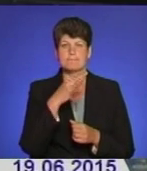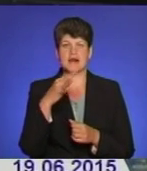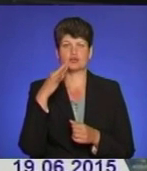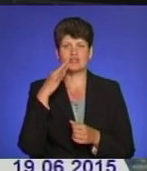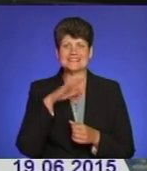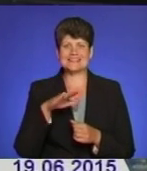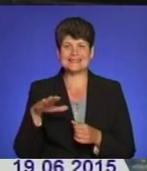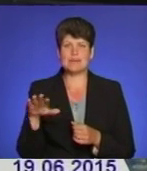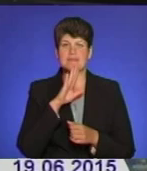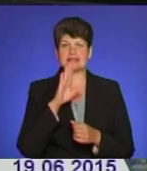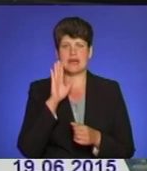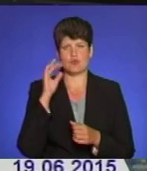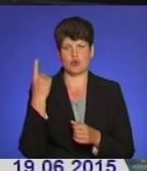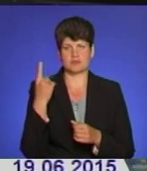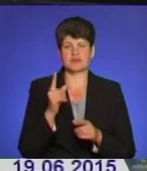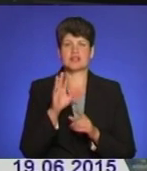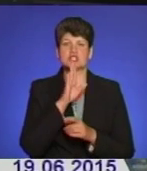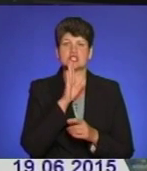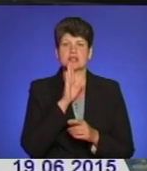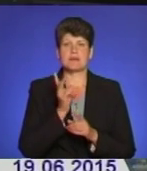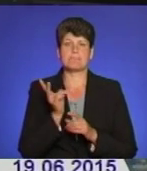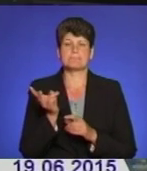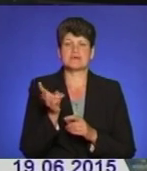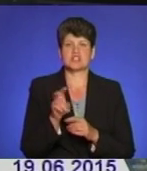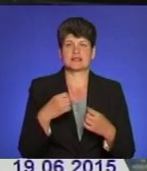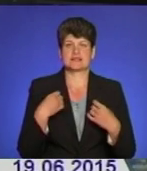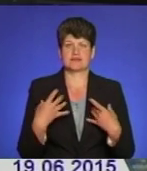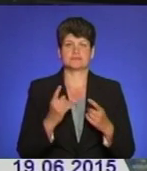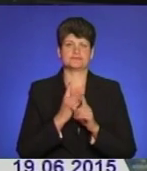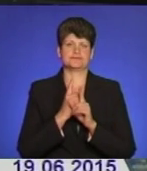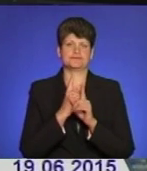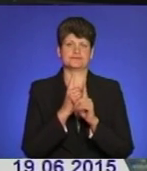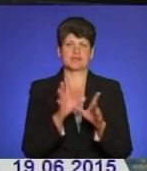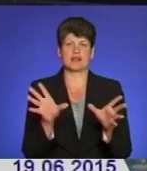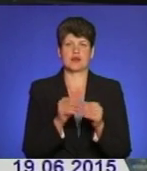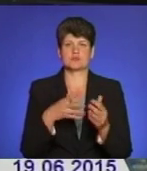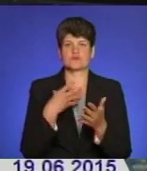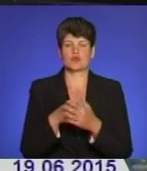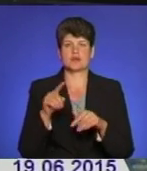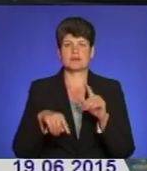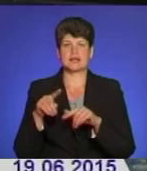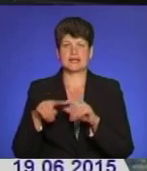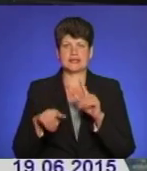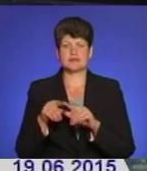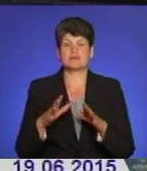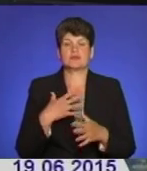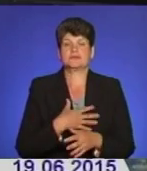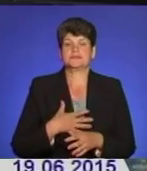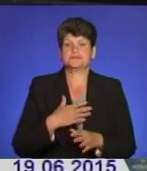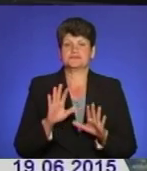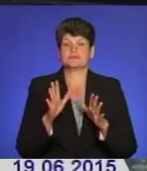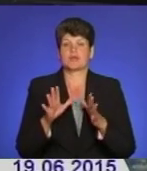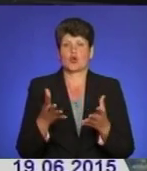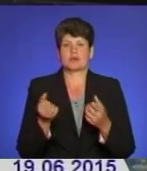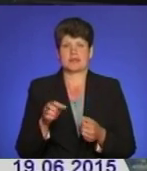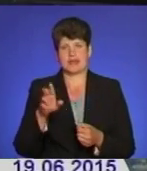Жінки прийшли на свято у супроводі дітей та онуків, які виявили бажання розділити зі своїми рідними цю хвилюючу мить отримання